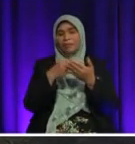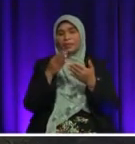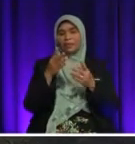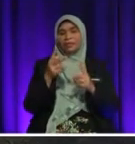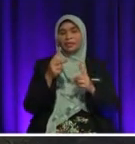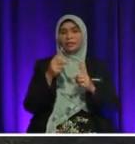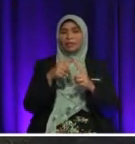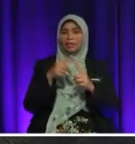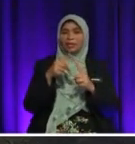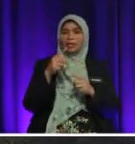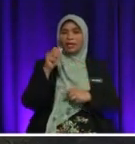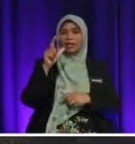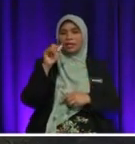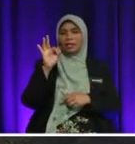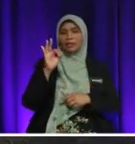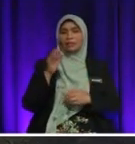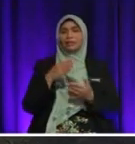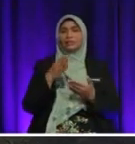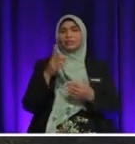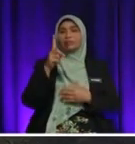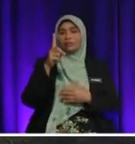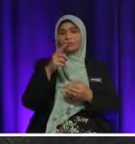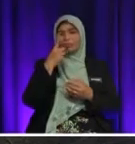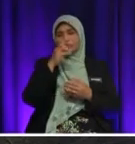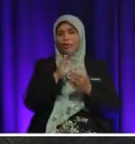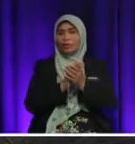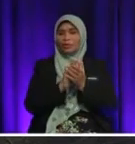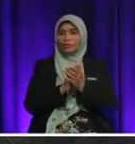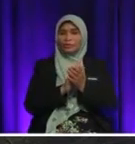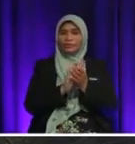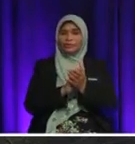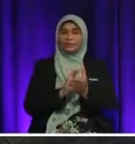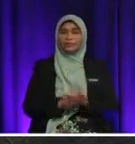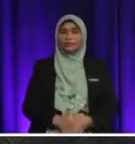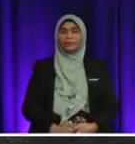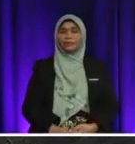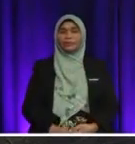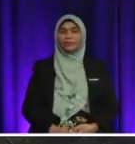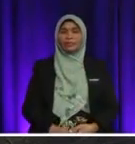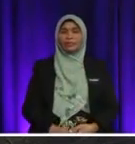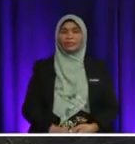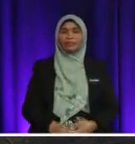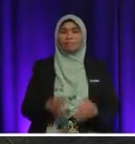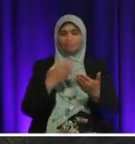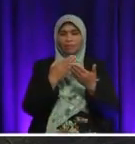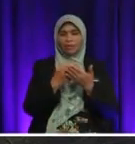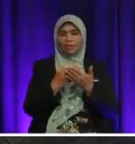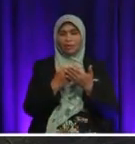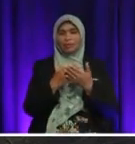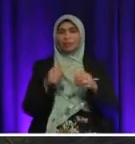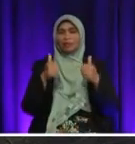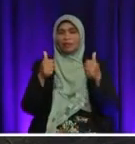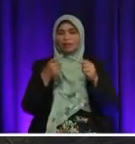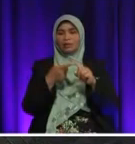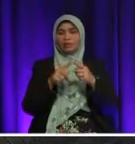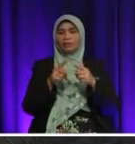bagi satu bintang untuk satu Alif. Satu bintang, tepuk kawan-kawan untuk Alif. Okay. Baik, memang hebat kawan-kawan kita pada hari